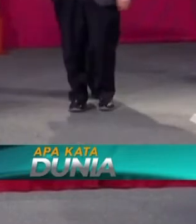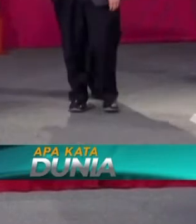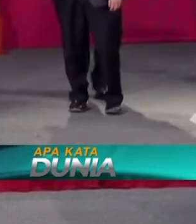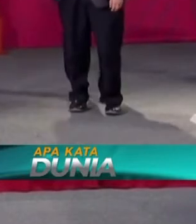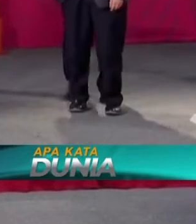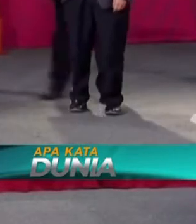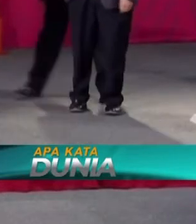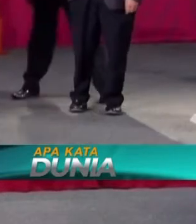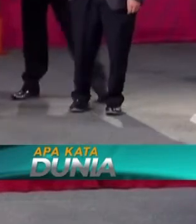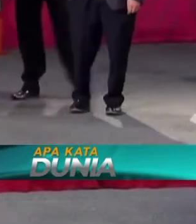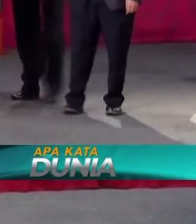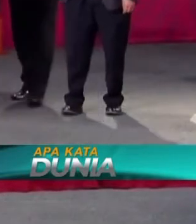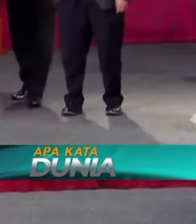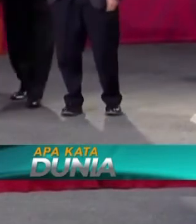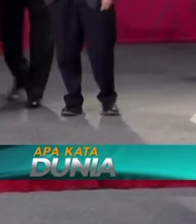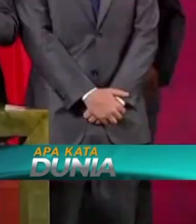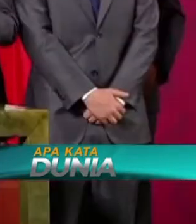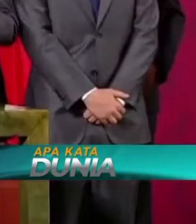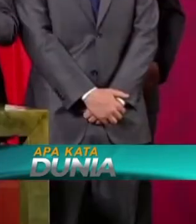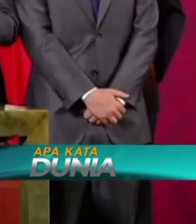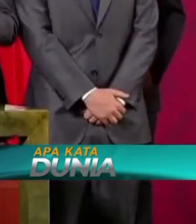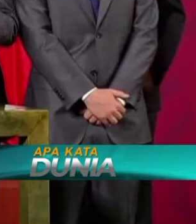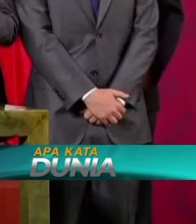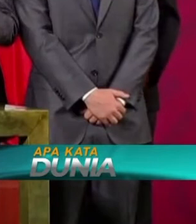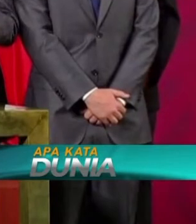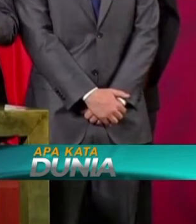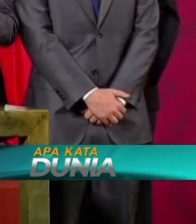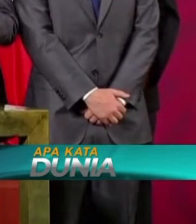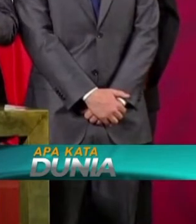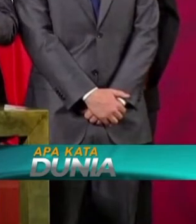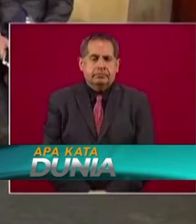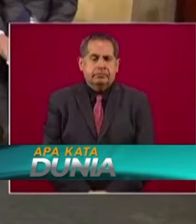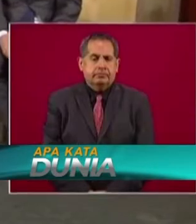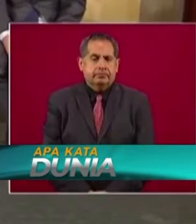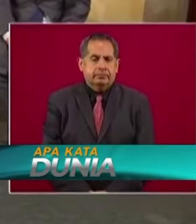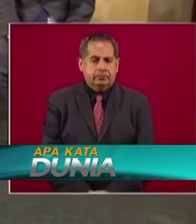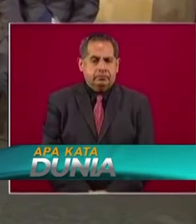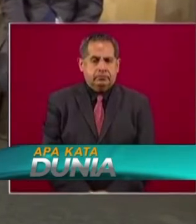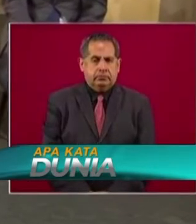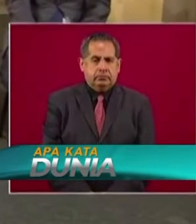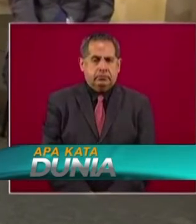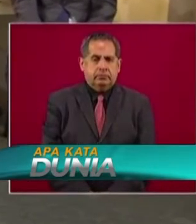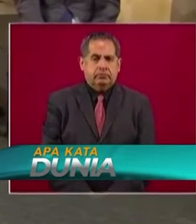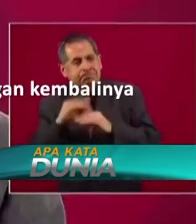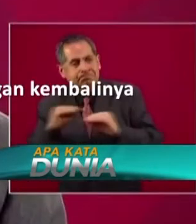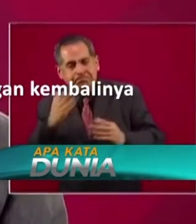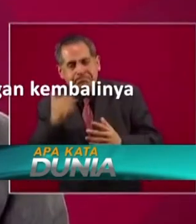Sebelum bergabung dengan pemerintah, Moctezuma adalah seorang eksekutif senior di Badan Amal Kelombok Azteca.